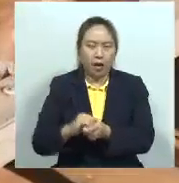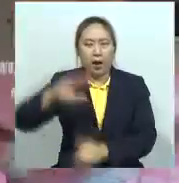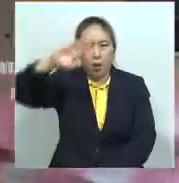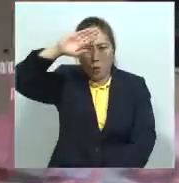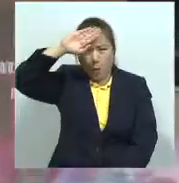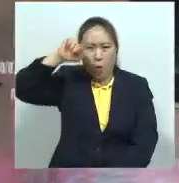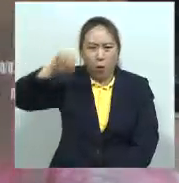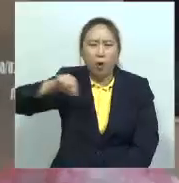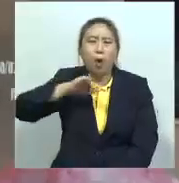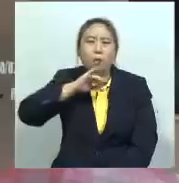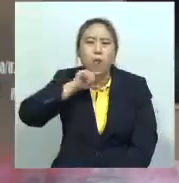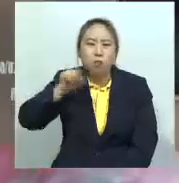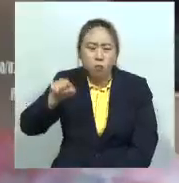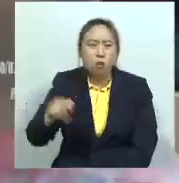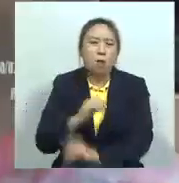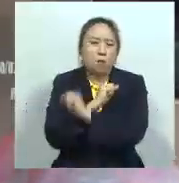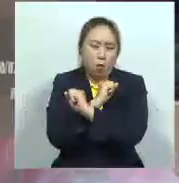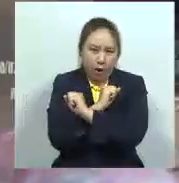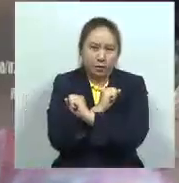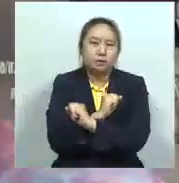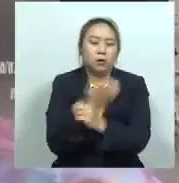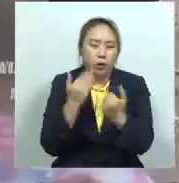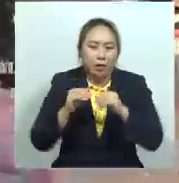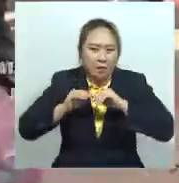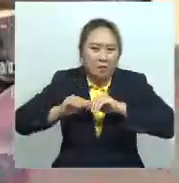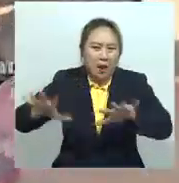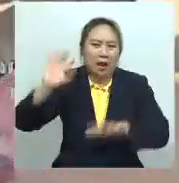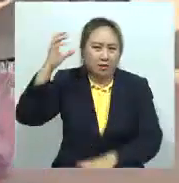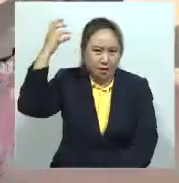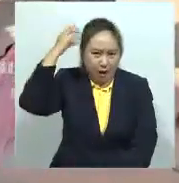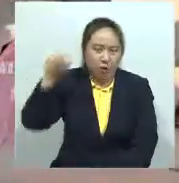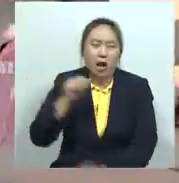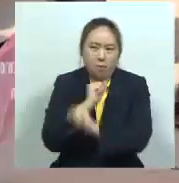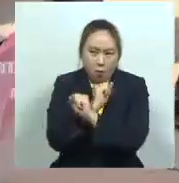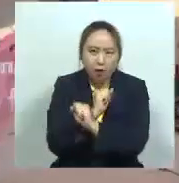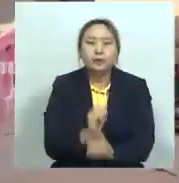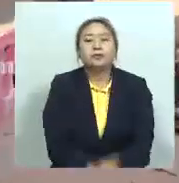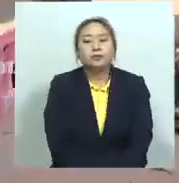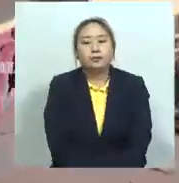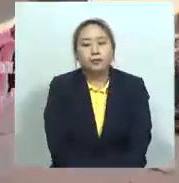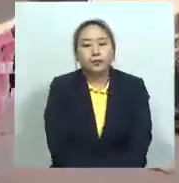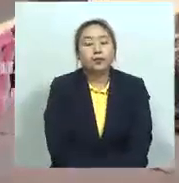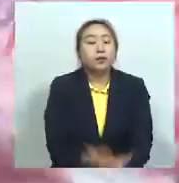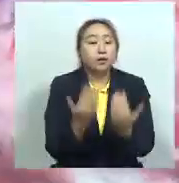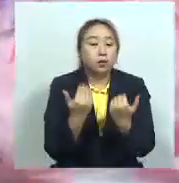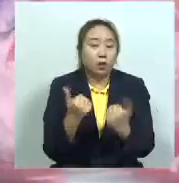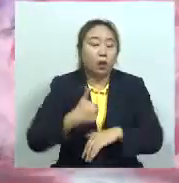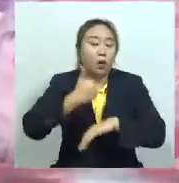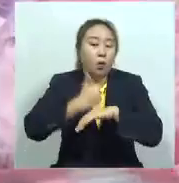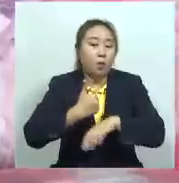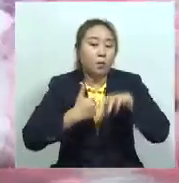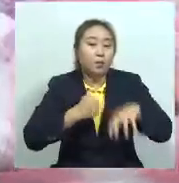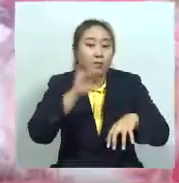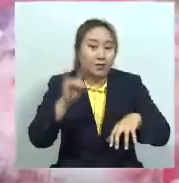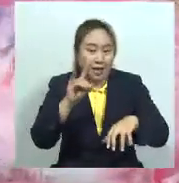โรคอหิวาแอฟริกาในสุกรที่กำลังระบาดในสปป.ลาวในขณะนี้อีกด้วยค่ะซึ่งล่าสุดเนี่ยทางอธิบดีกรมป